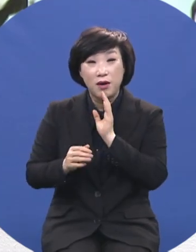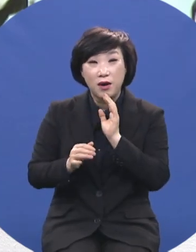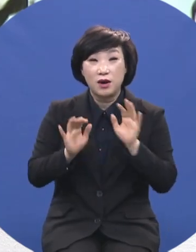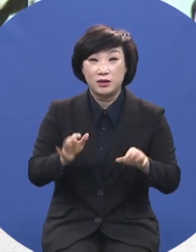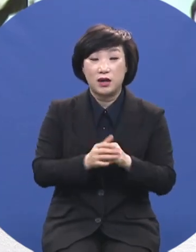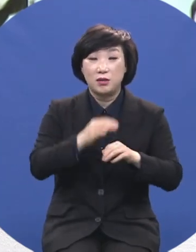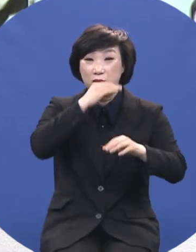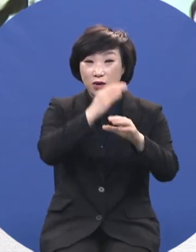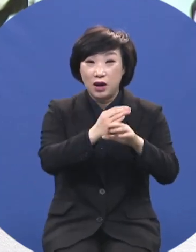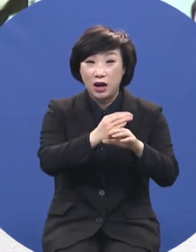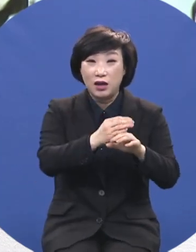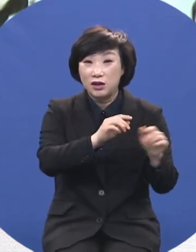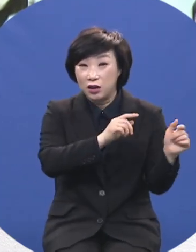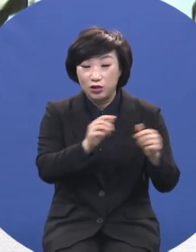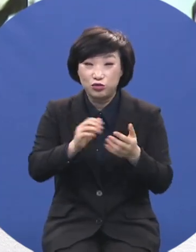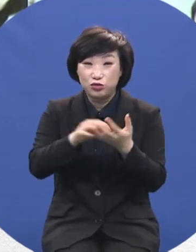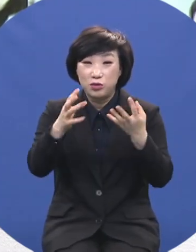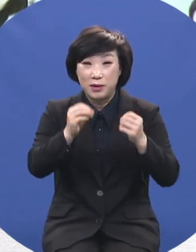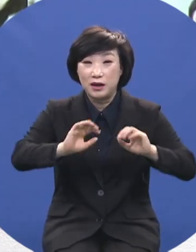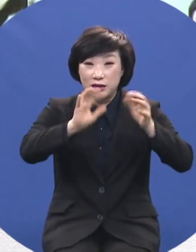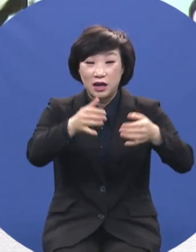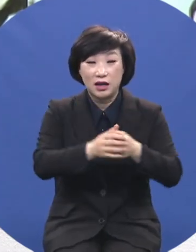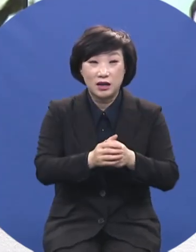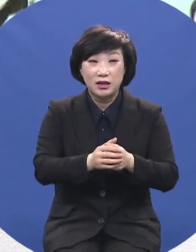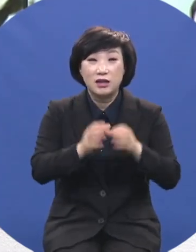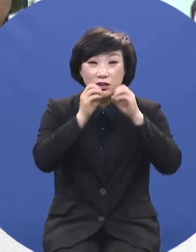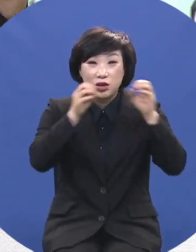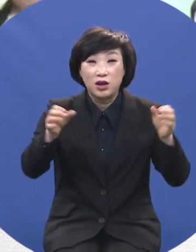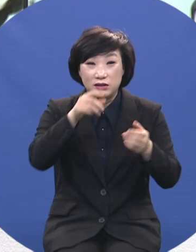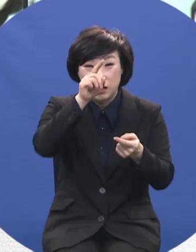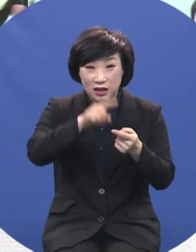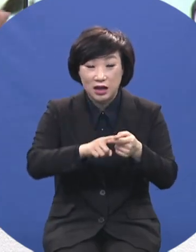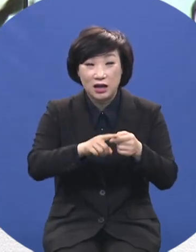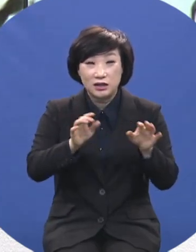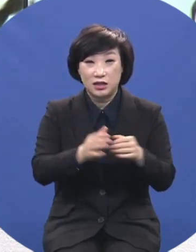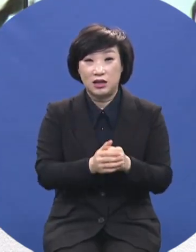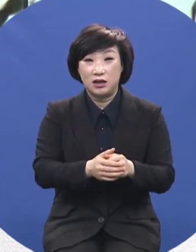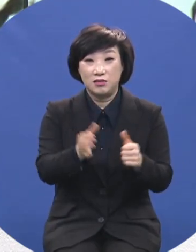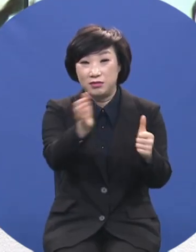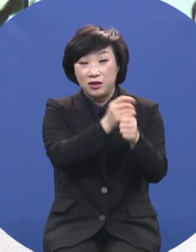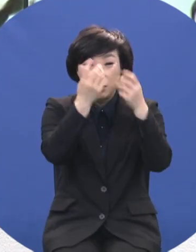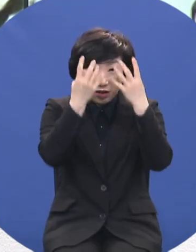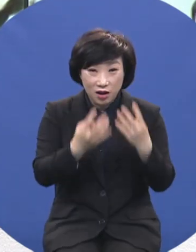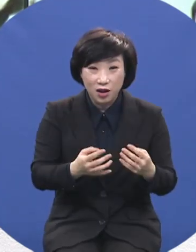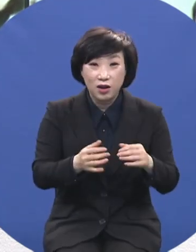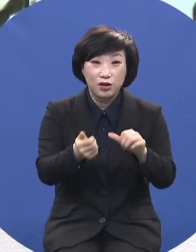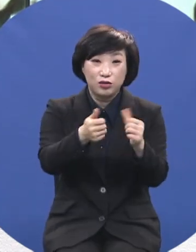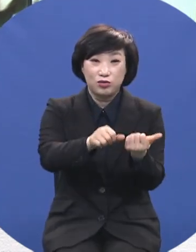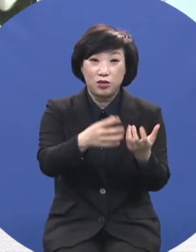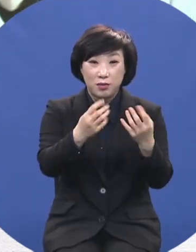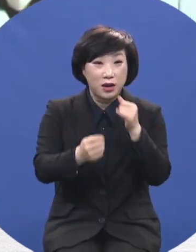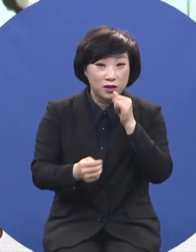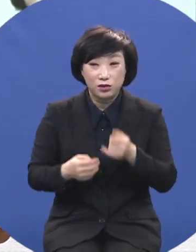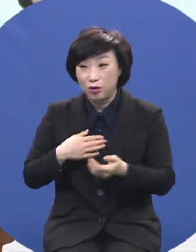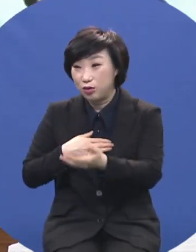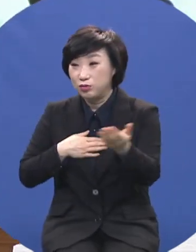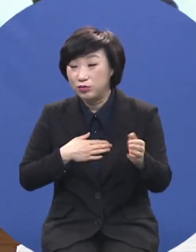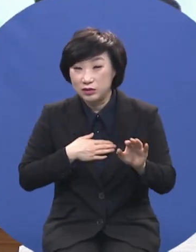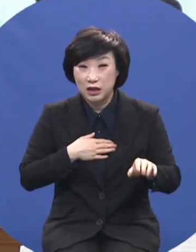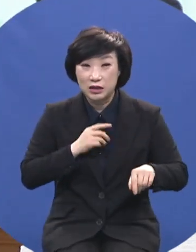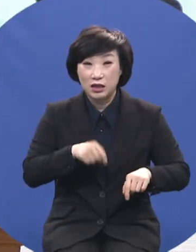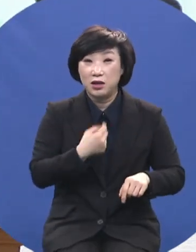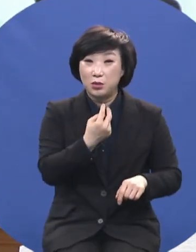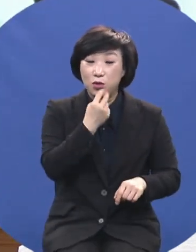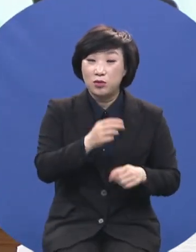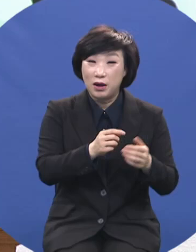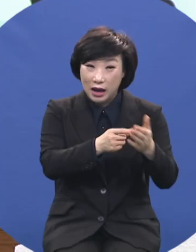죽고 이 말씀을 순종하기 위해서 자기 목숨을 아끼지 않고 죽도록 순종하고 있는데 우리는